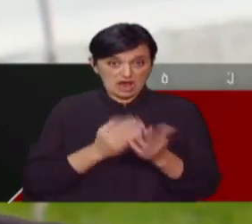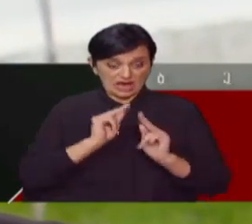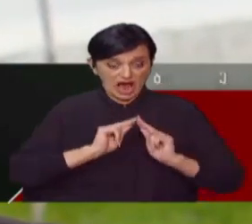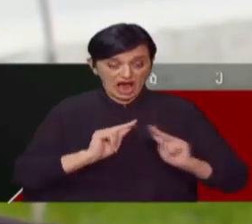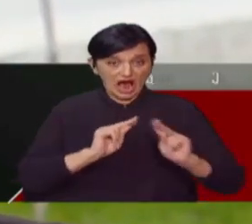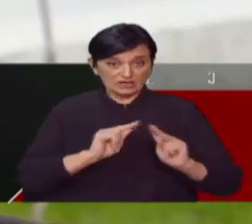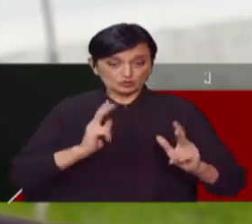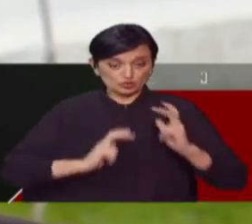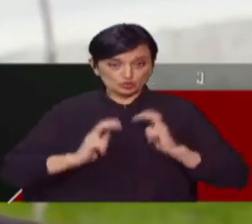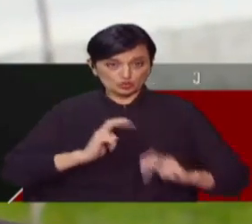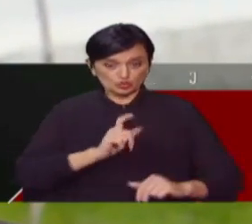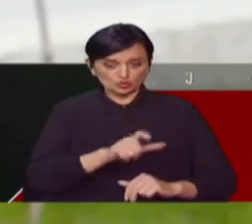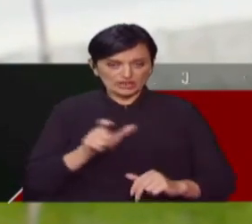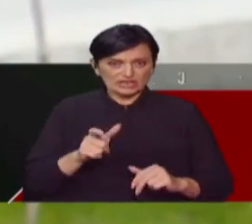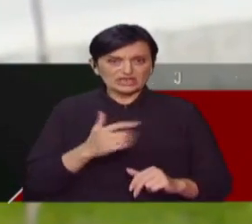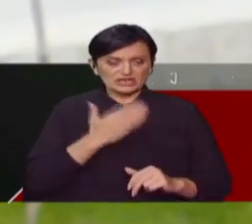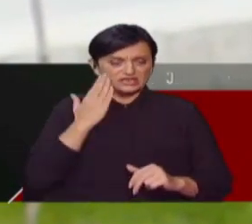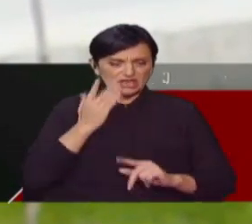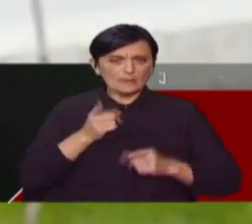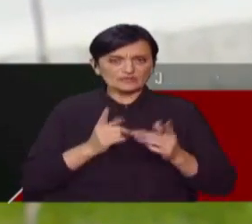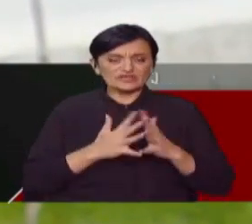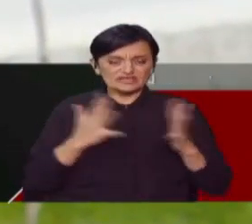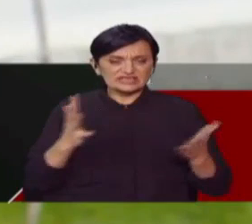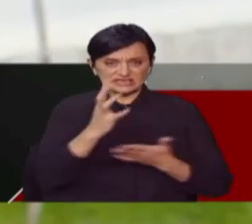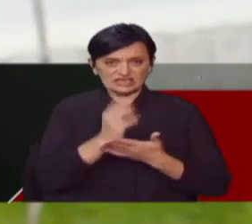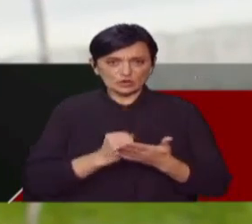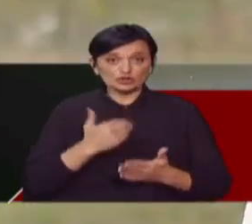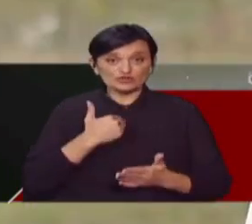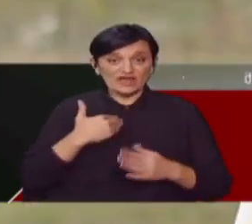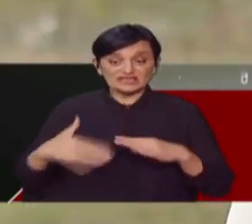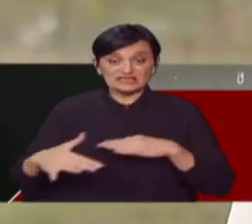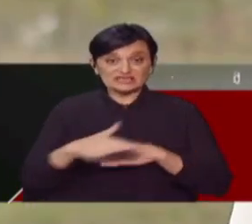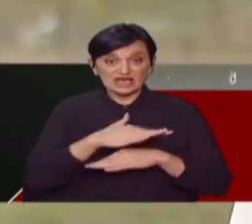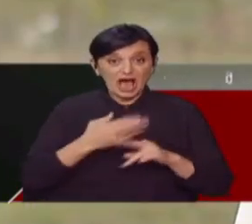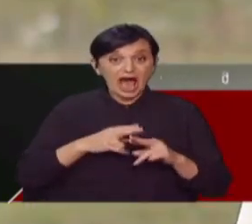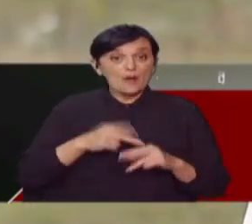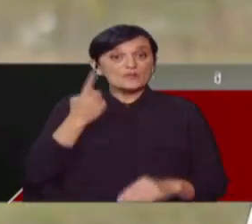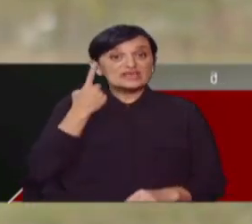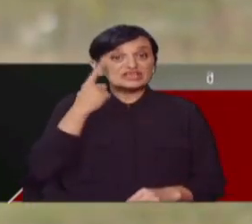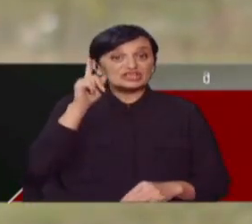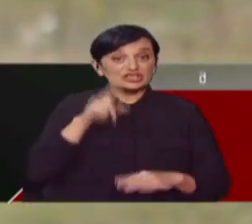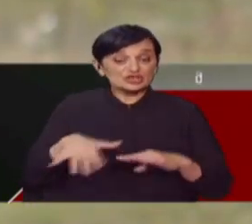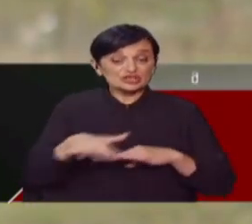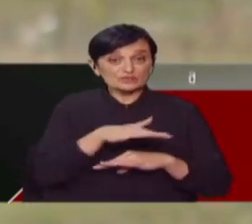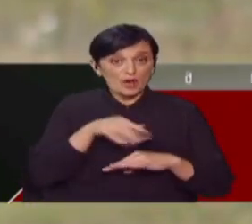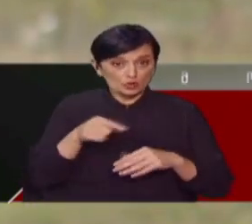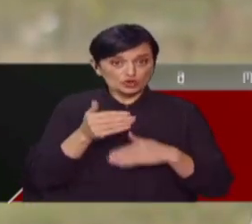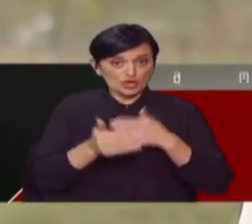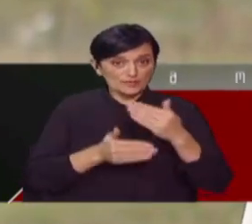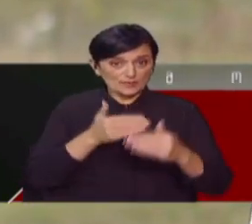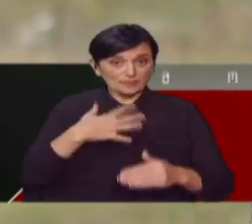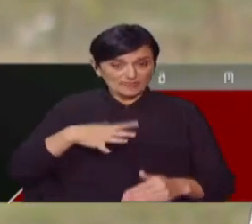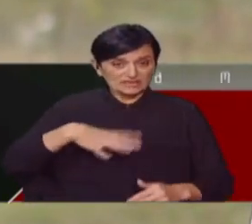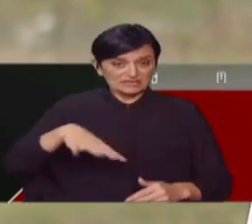ატრენინგებენ სტუდენტებს, ნამდვილად დიდი ასე ვთქვათ რესურსი იქნება ჩვენი სექტორისთვის. დამინტერესა ამ სფერო, რომელიც პერსპექტიულია